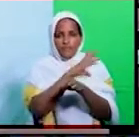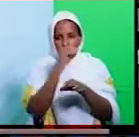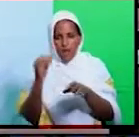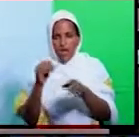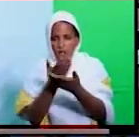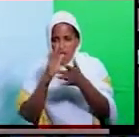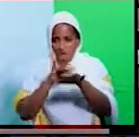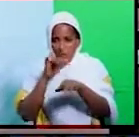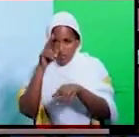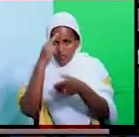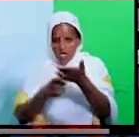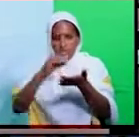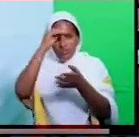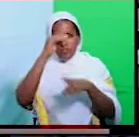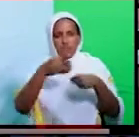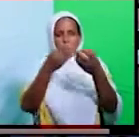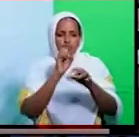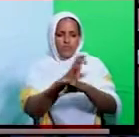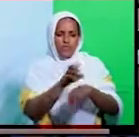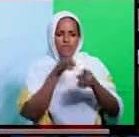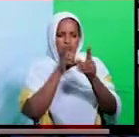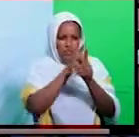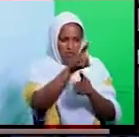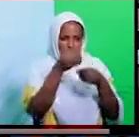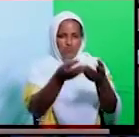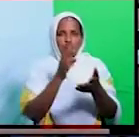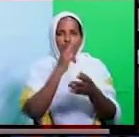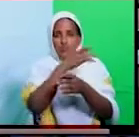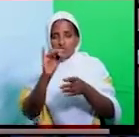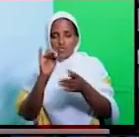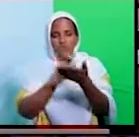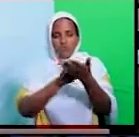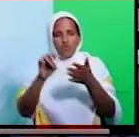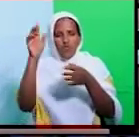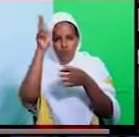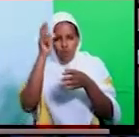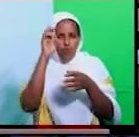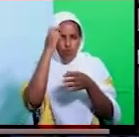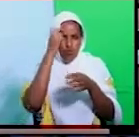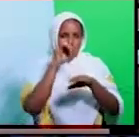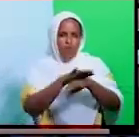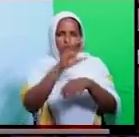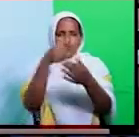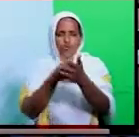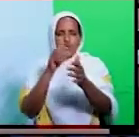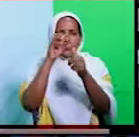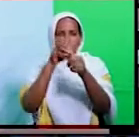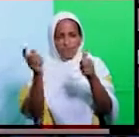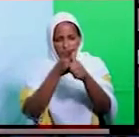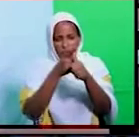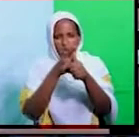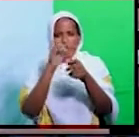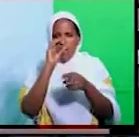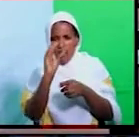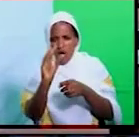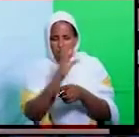በአባቶቻችን ህይወት በዜና አበው አንድ ታላቅ እግዚአብሔር ሰው ነበር ይላል እና የቅዱሳት መጽሐፍትን ቃል በቃሉ ያጠና ምስጢራቸውንም የሚያውቅ